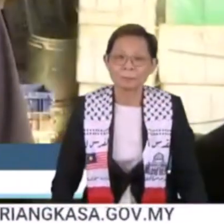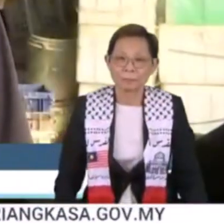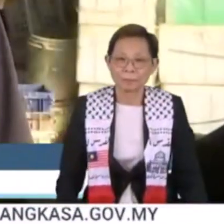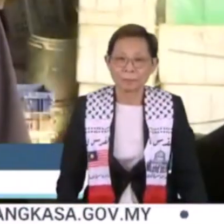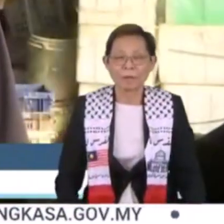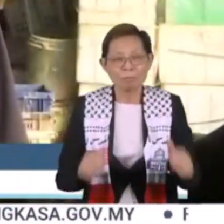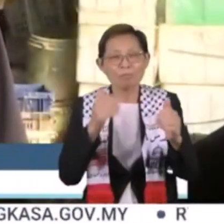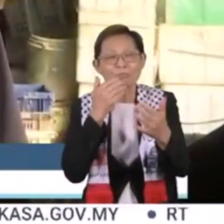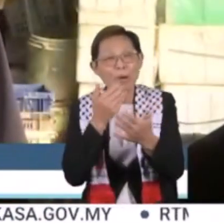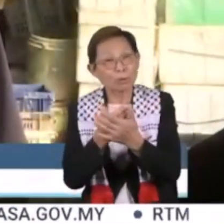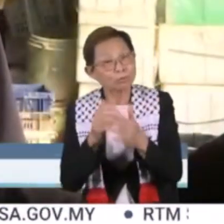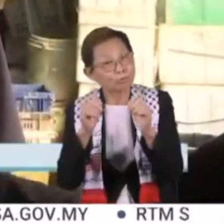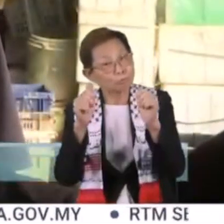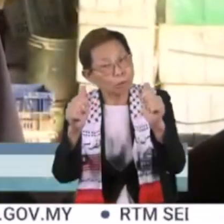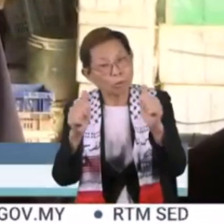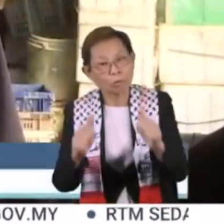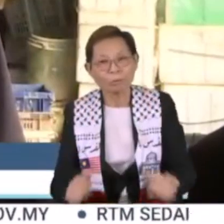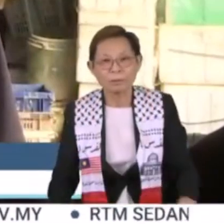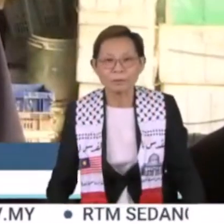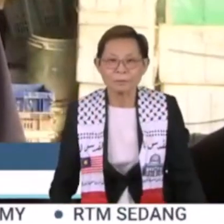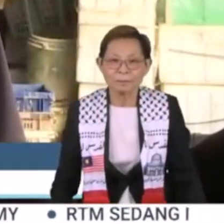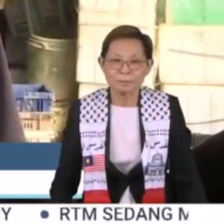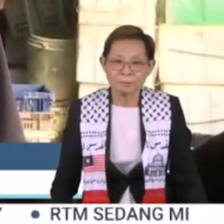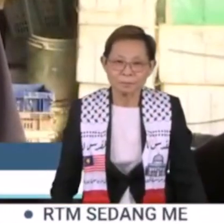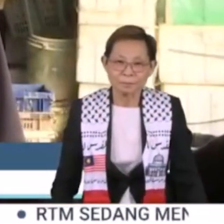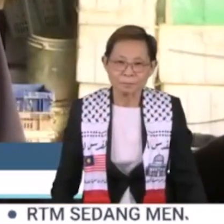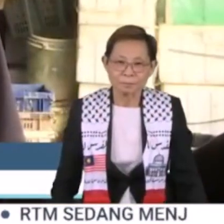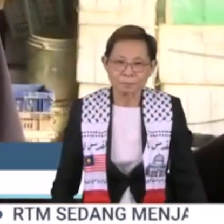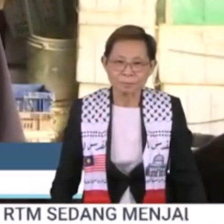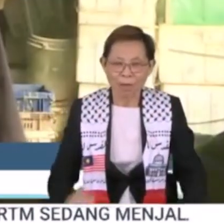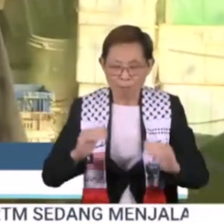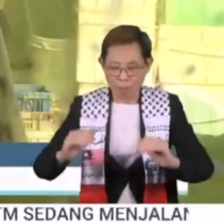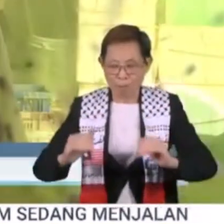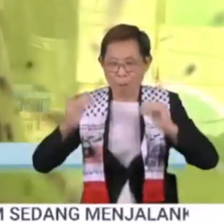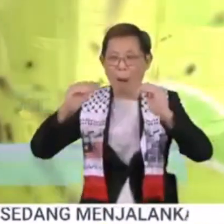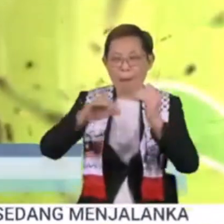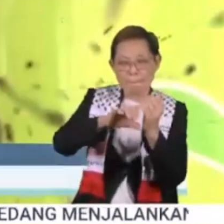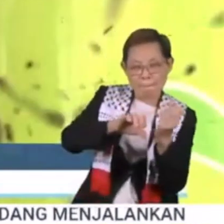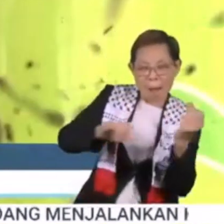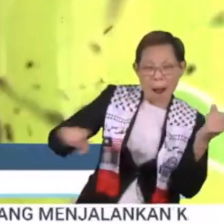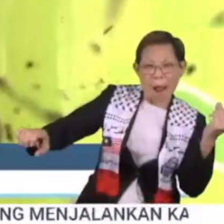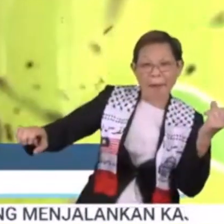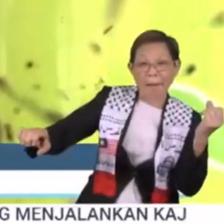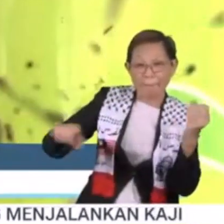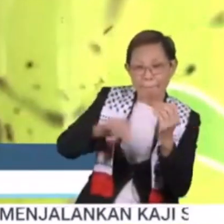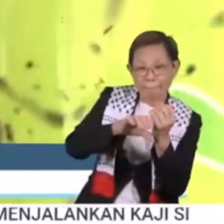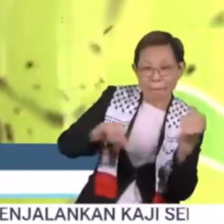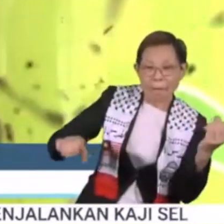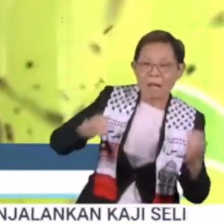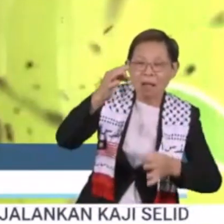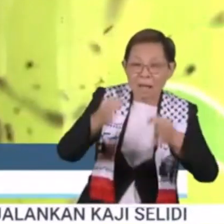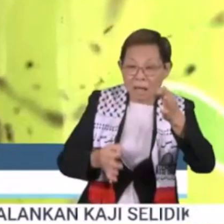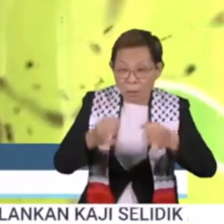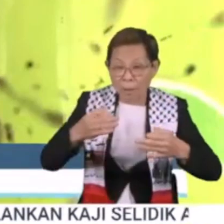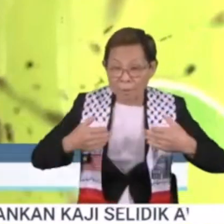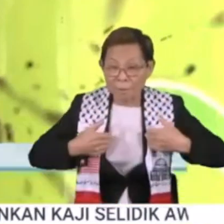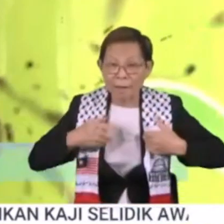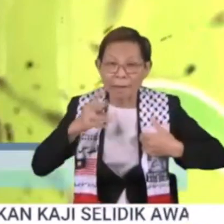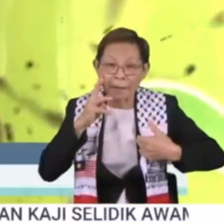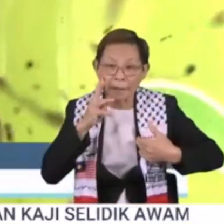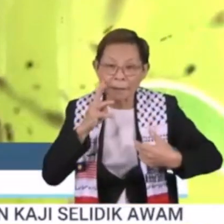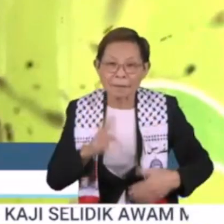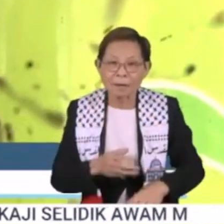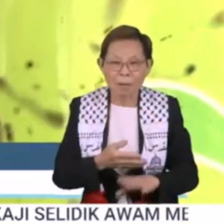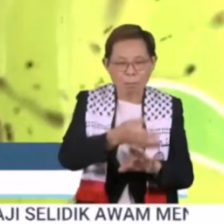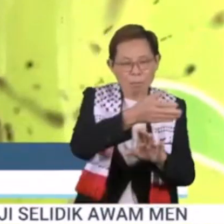Itu bagus juga lah. Satu ni nak taraf baik lah. Macam kalau tak ada ayak tu,